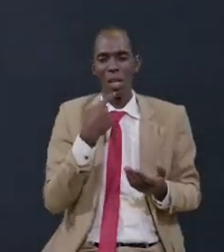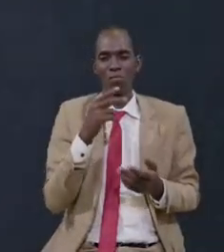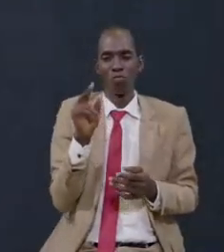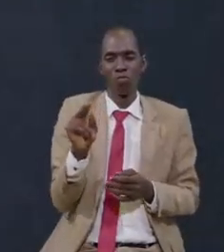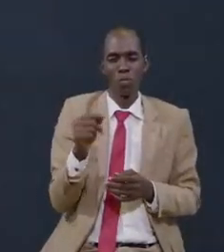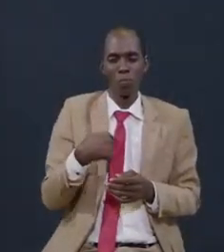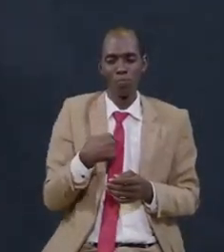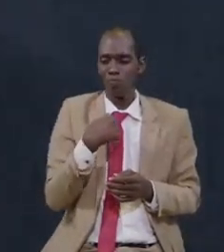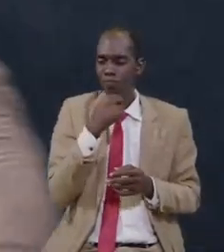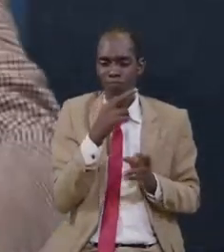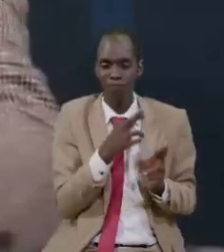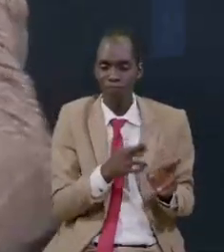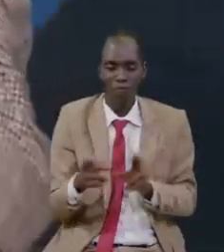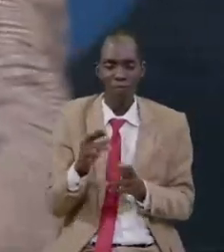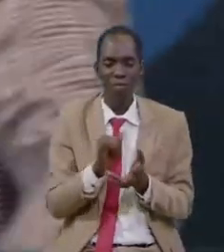notre nature,